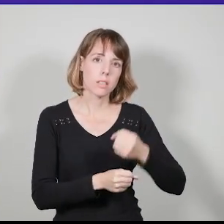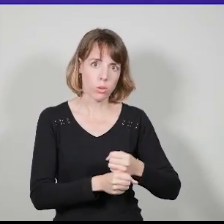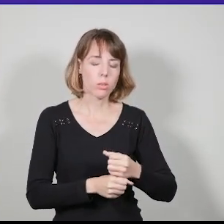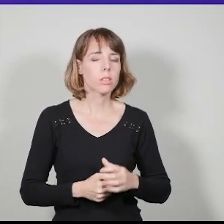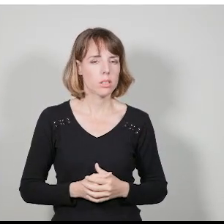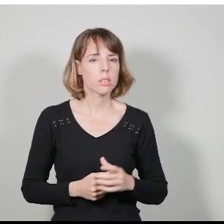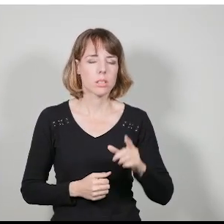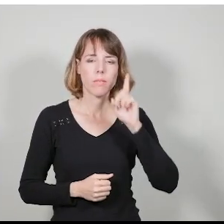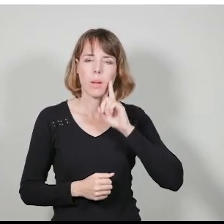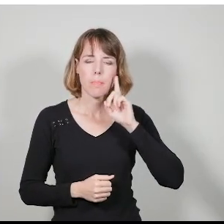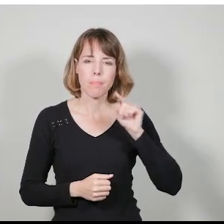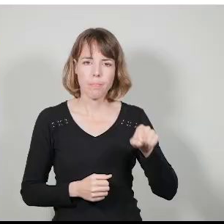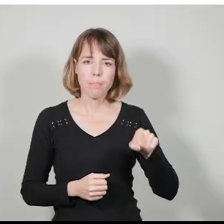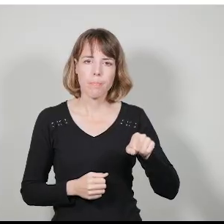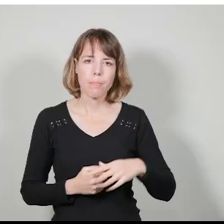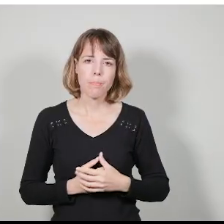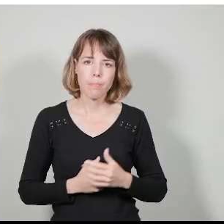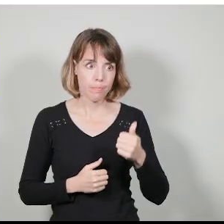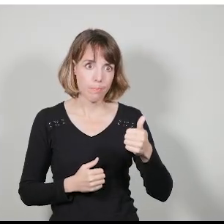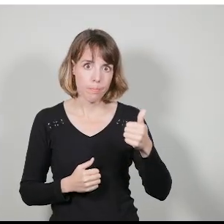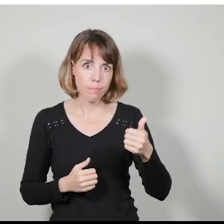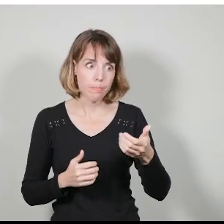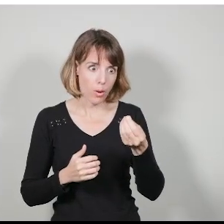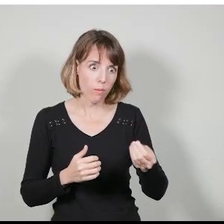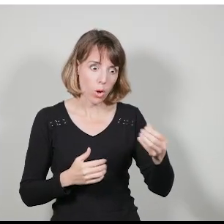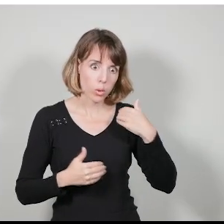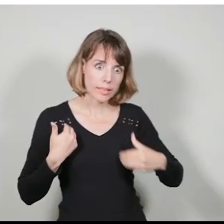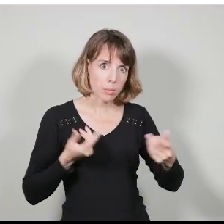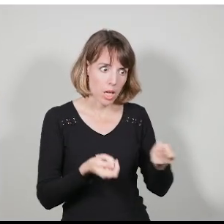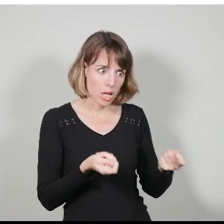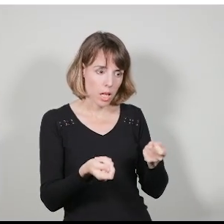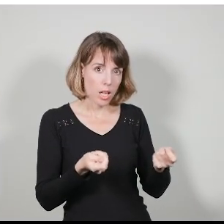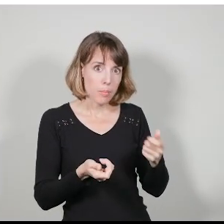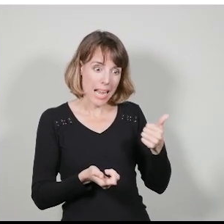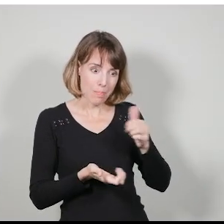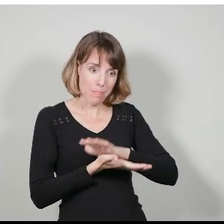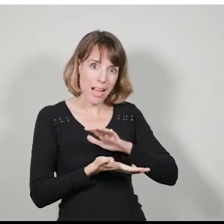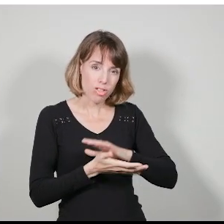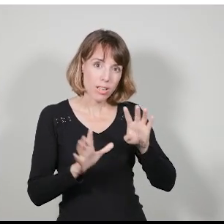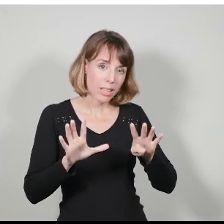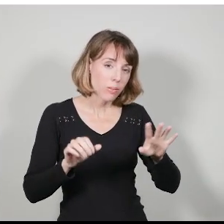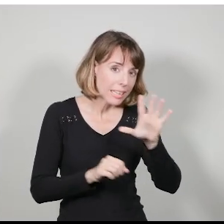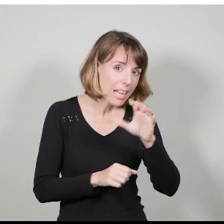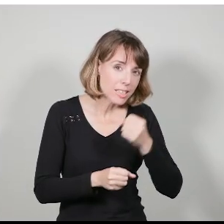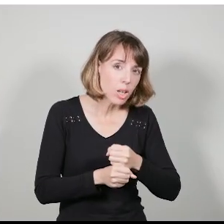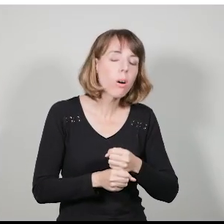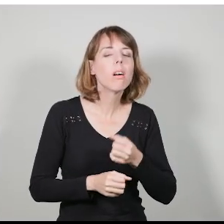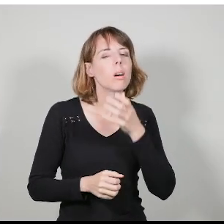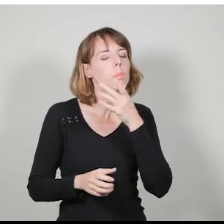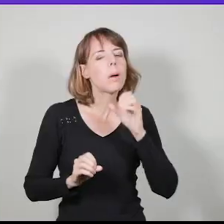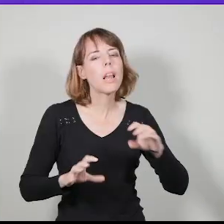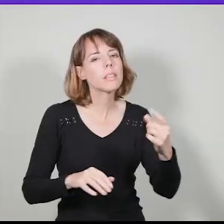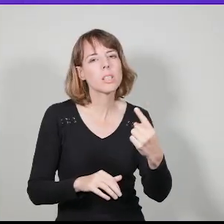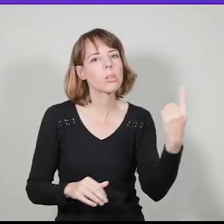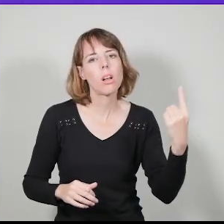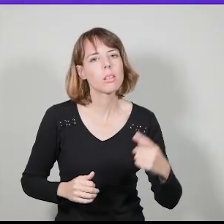imaginez, une femme de 95 ans qui a toujours son enfant handicapé. Voilà. Donc ça, c'est très parlant, on ne peut pas les laisser tout seuls. Donc ça,